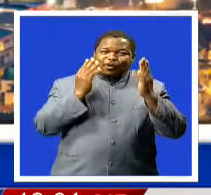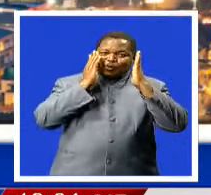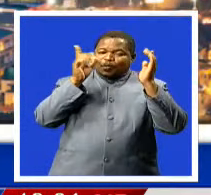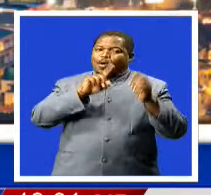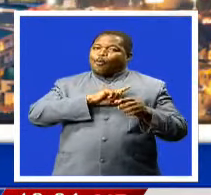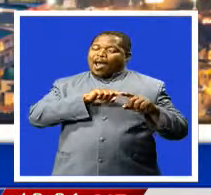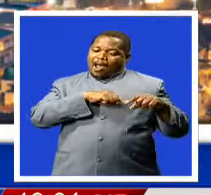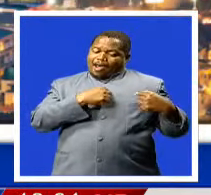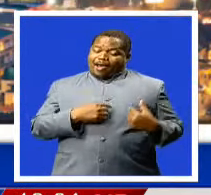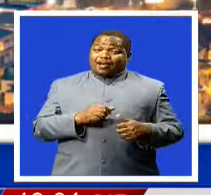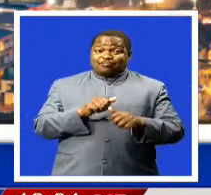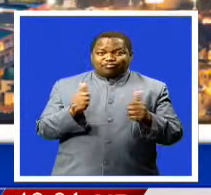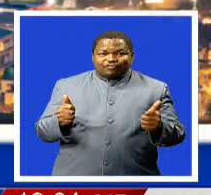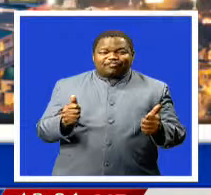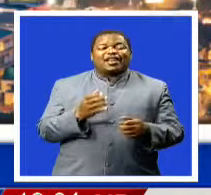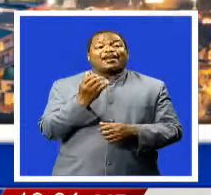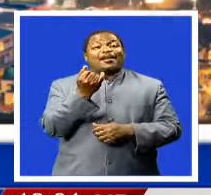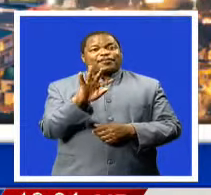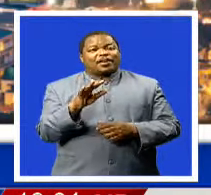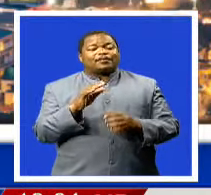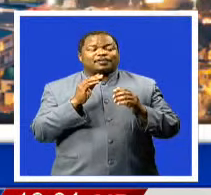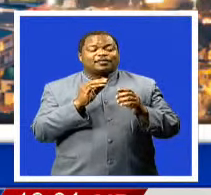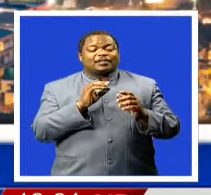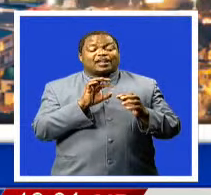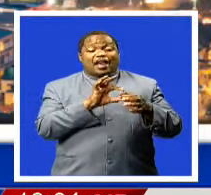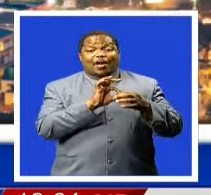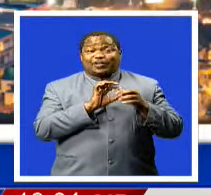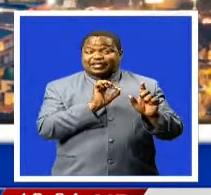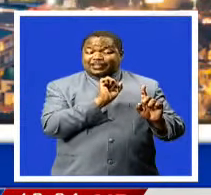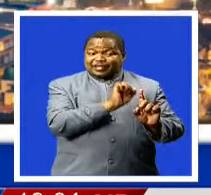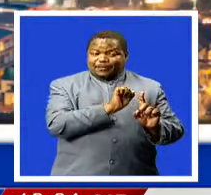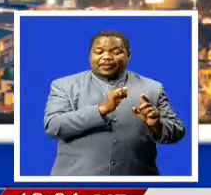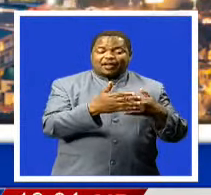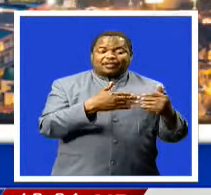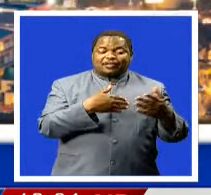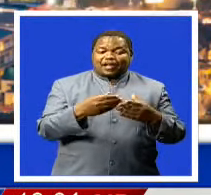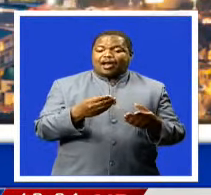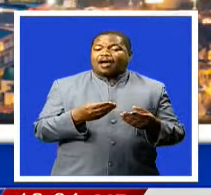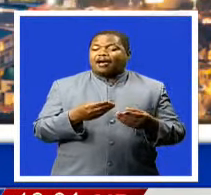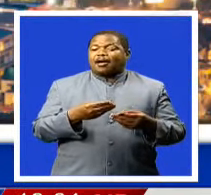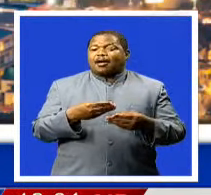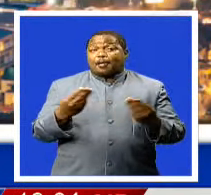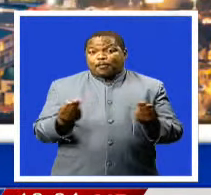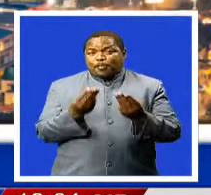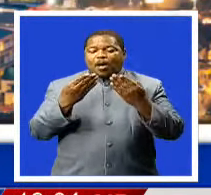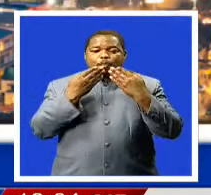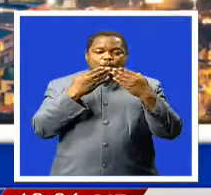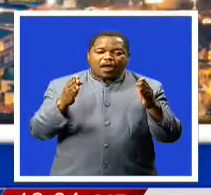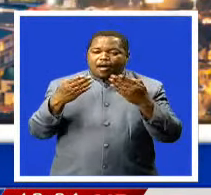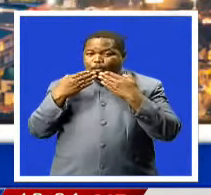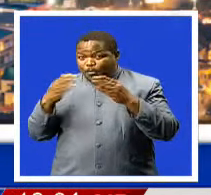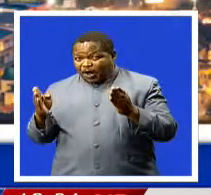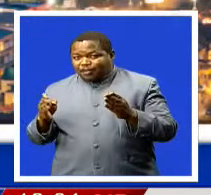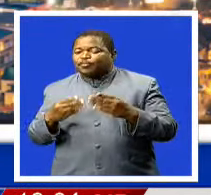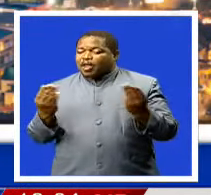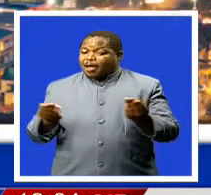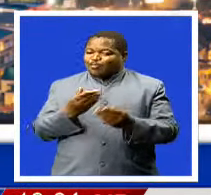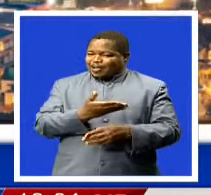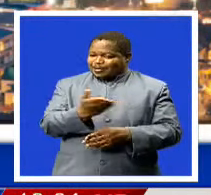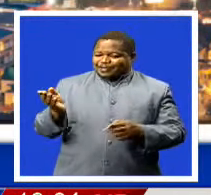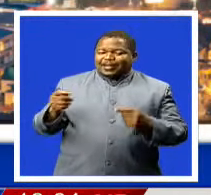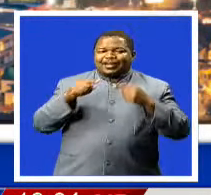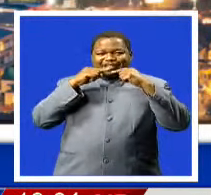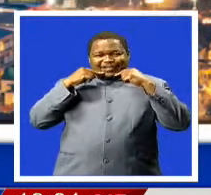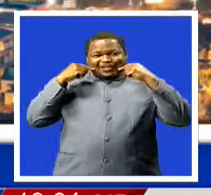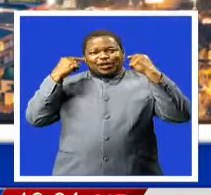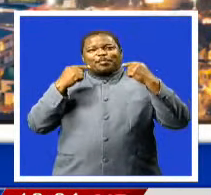inhlangano yesicalo foundation itane lusito kuso sive emangweni. Likhuluma emphakathini wasevusweni lizinyane